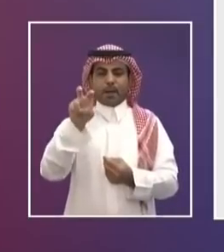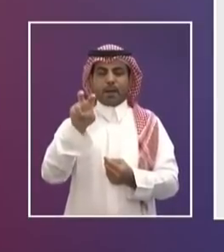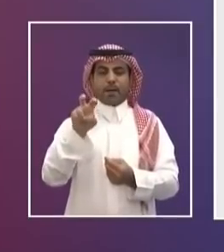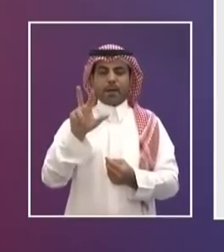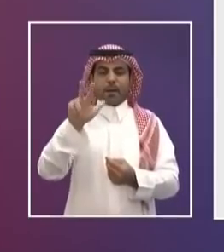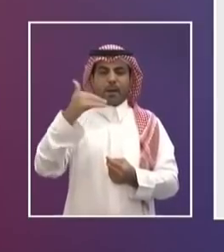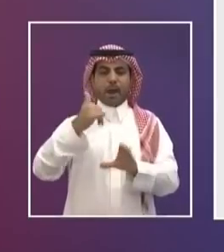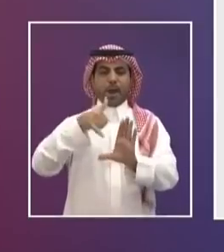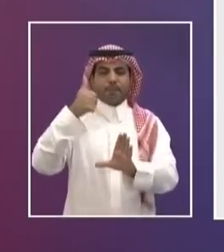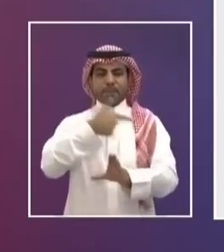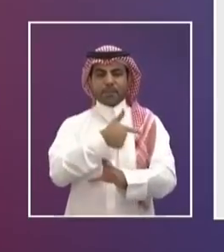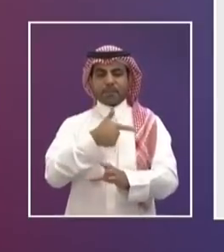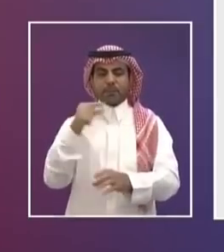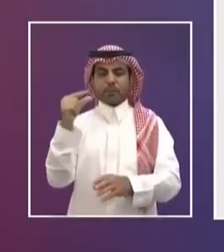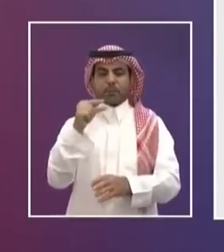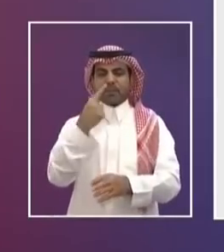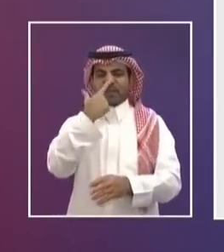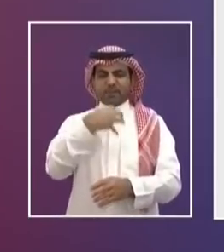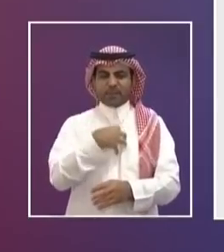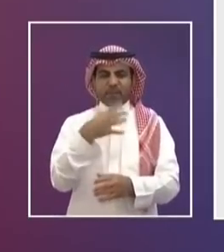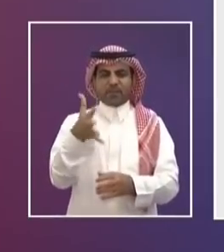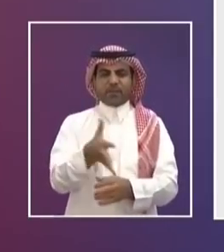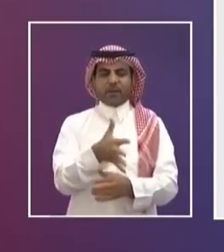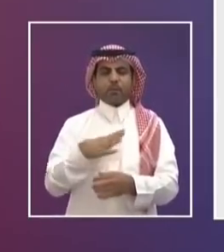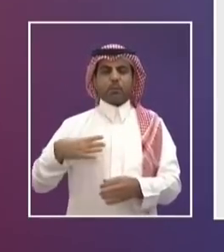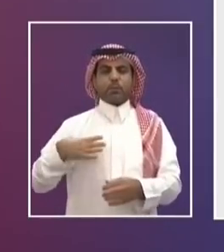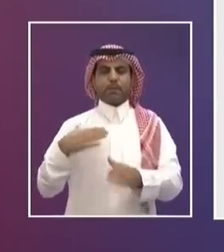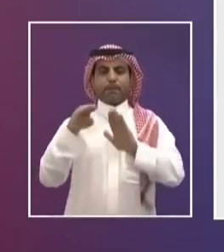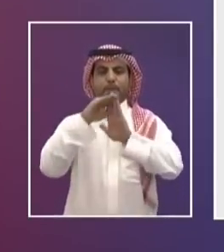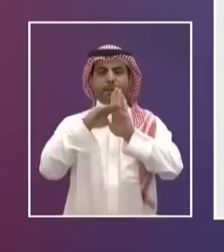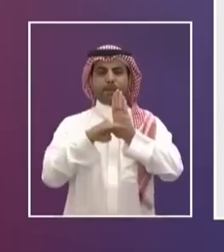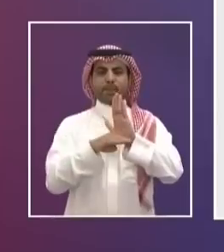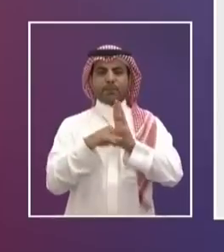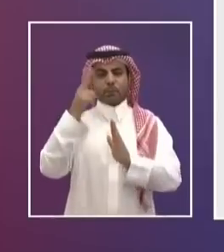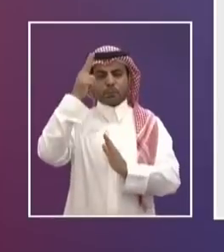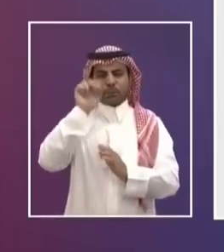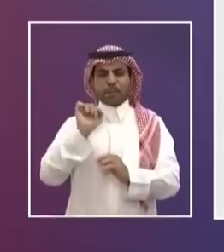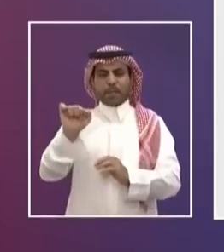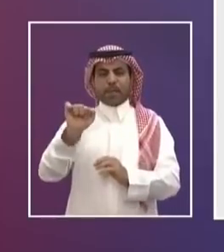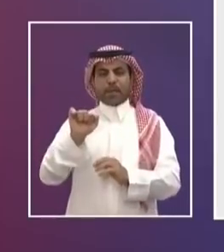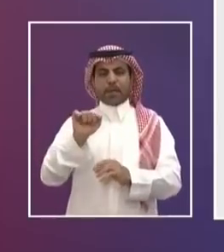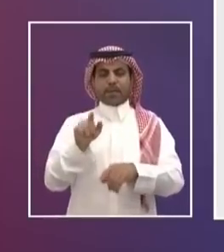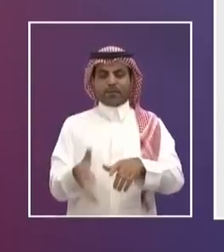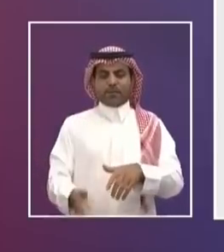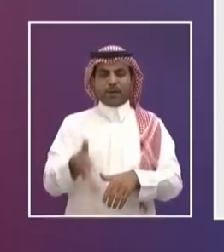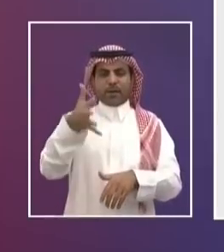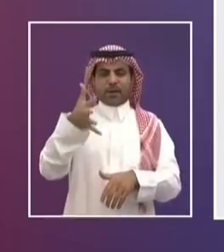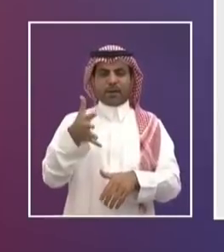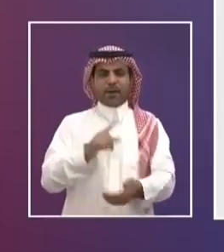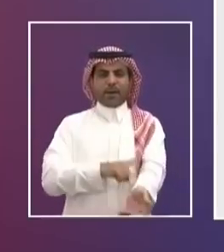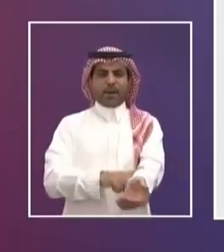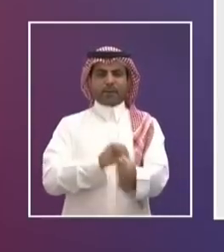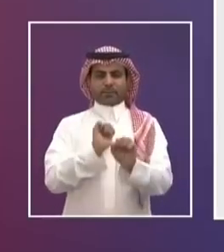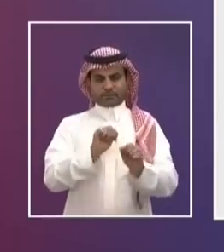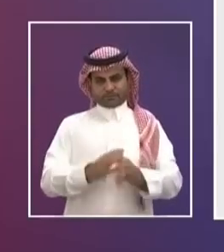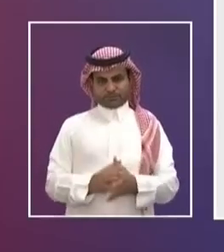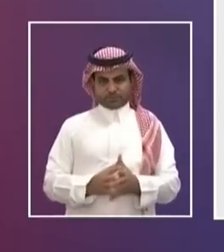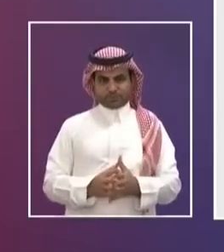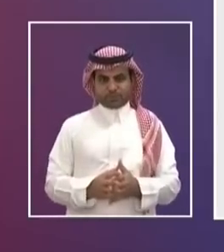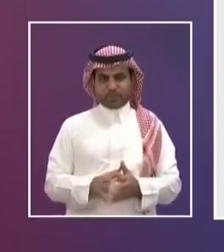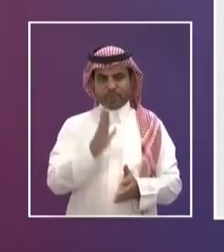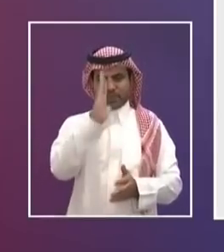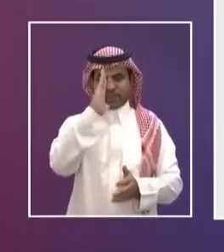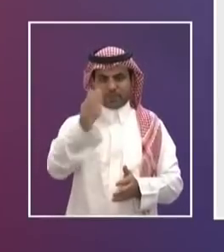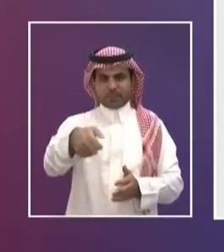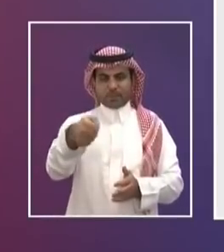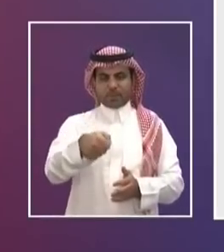طب نفسي أطفال ومراهقين والمدير التنفيذي للبرامج أو البرنامج الوطني لاضطرابات النمو والسلوك، فلتتفضل. السلام عليكم ورحمة